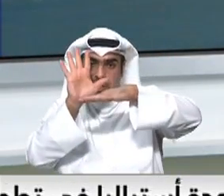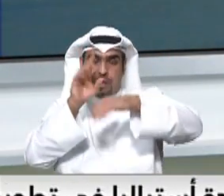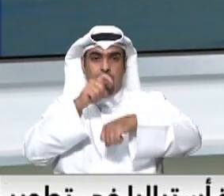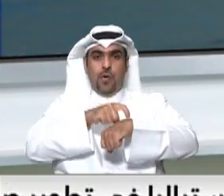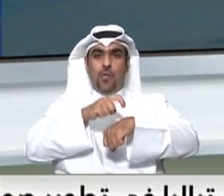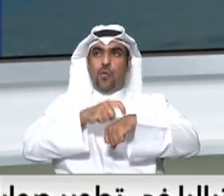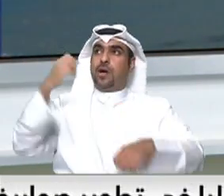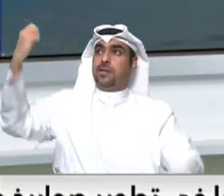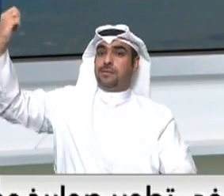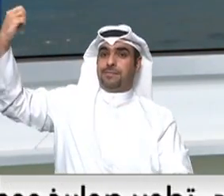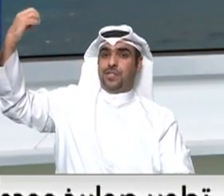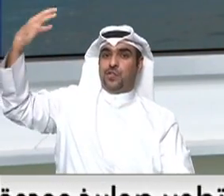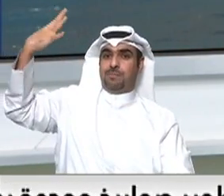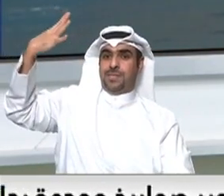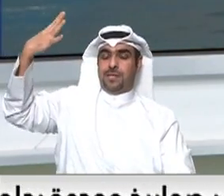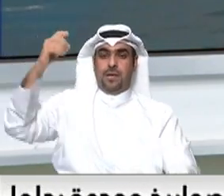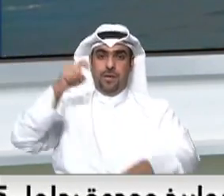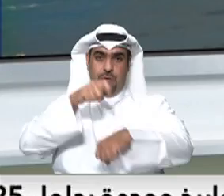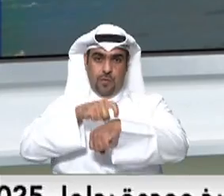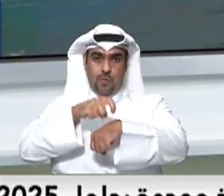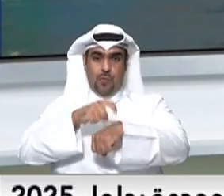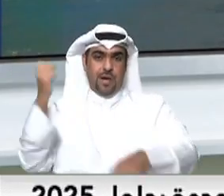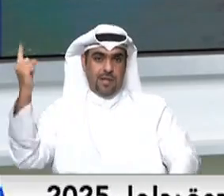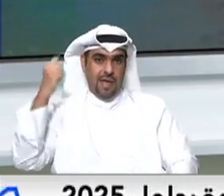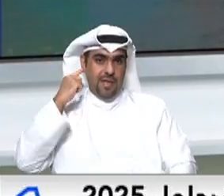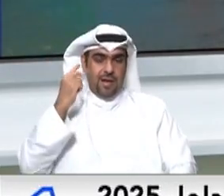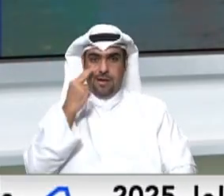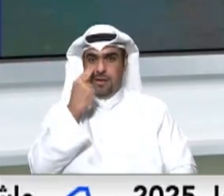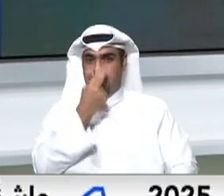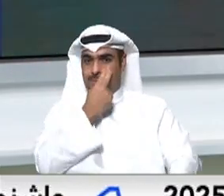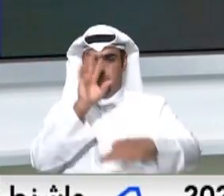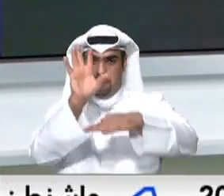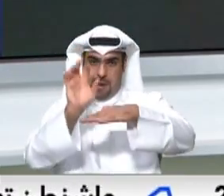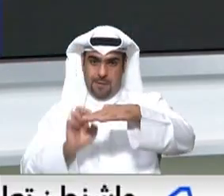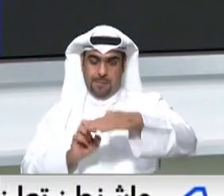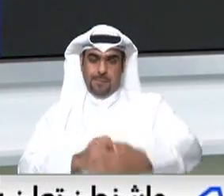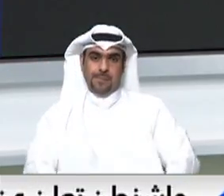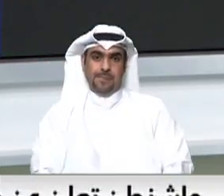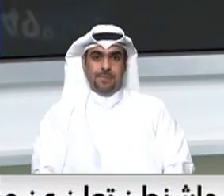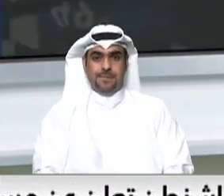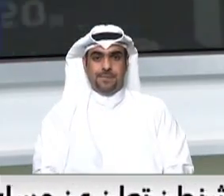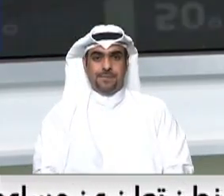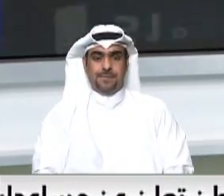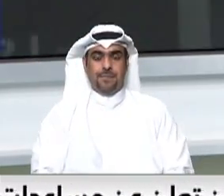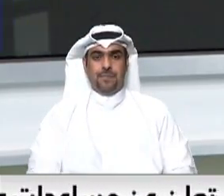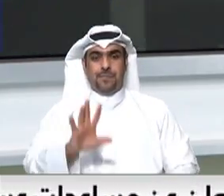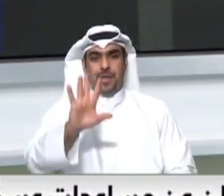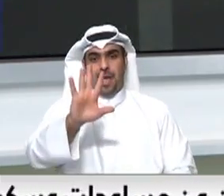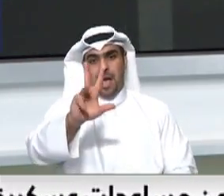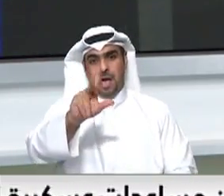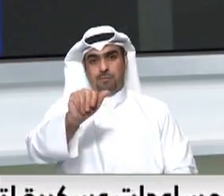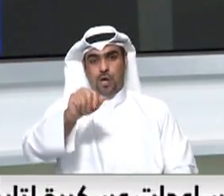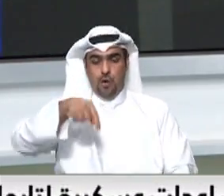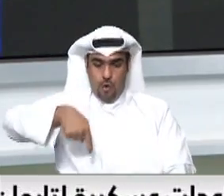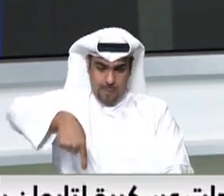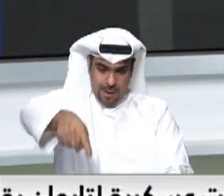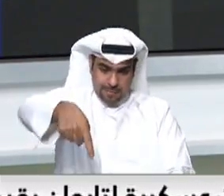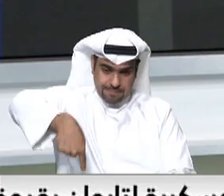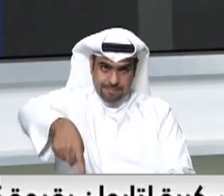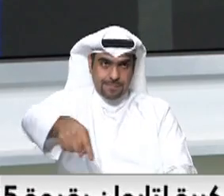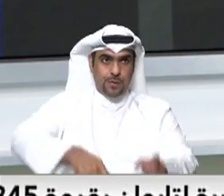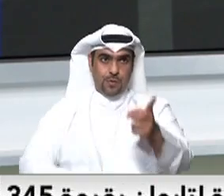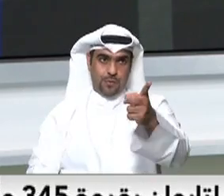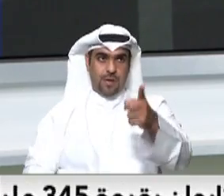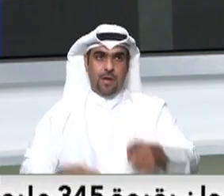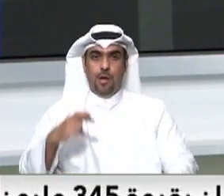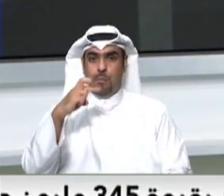والشروق الساعه خمسه وسبع دقائق والمغرب الساعه سته واثنين واربعين دقيقه اما الطقس المتوقع باذن الله خلال الايام الخمسه